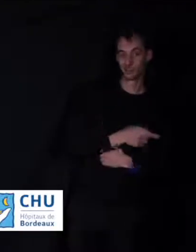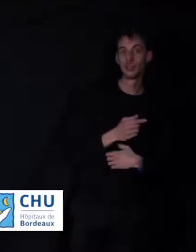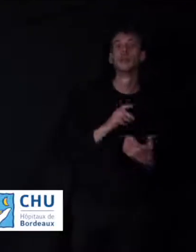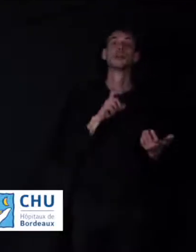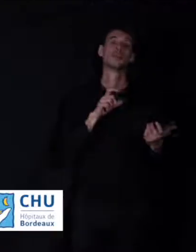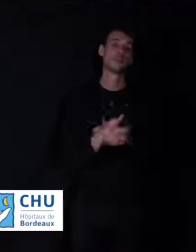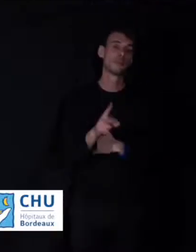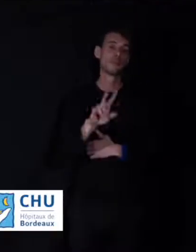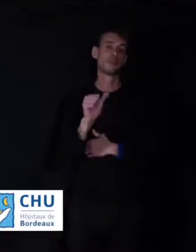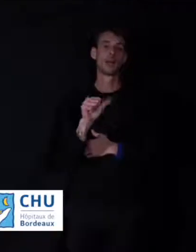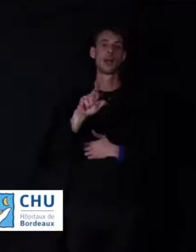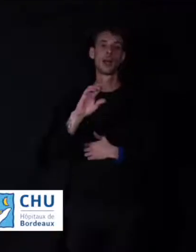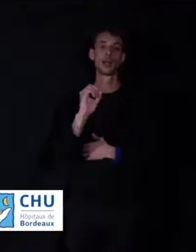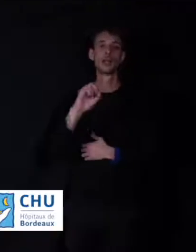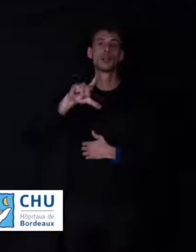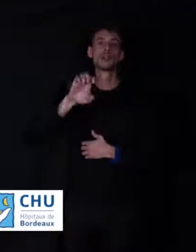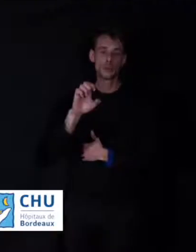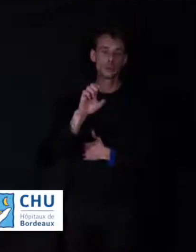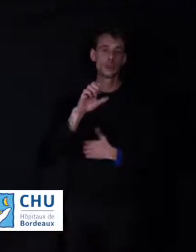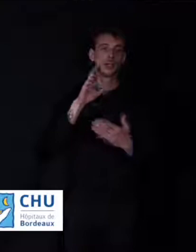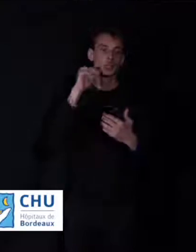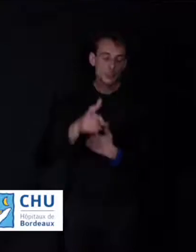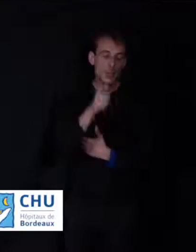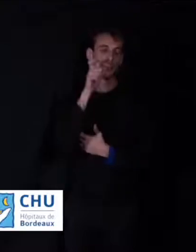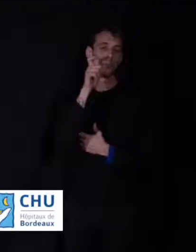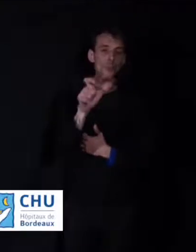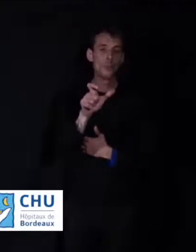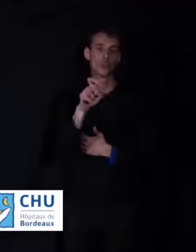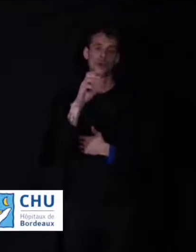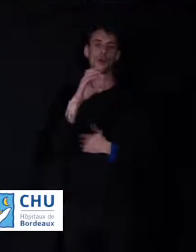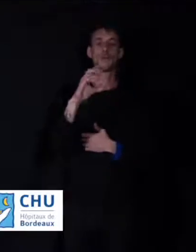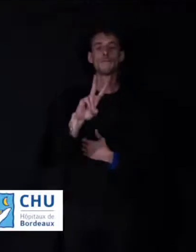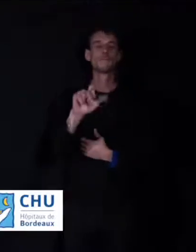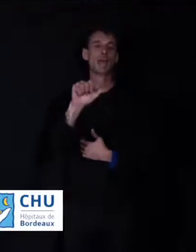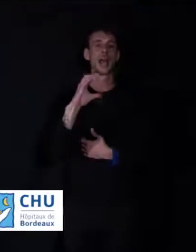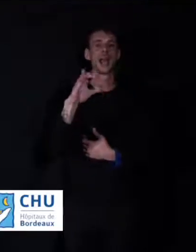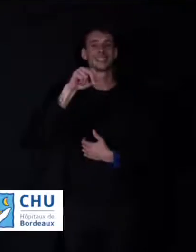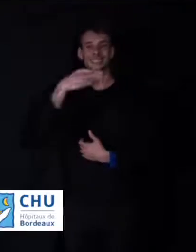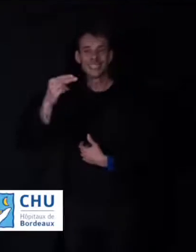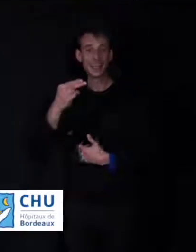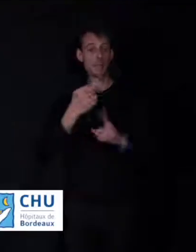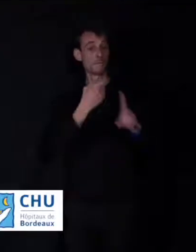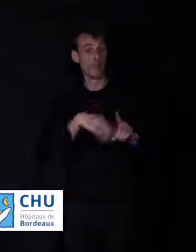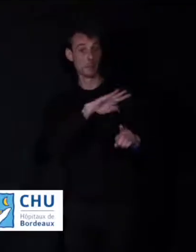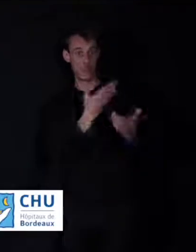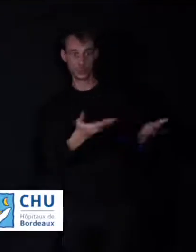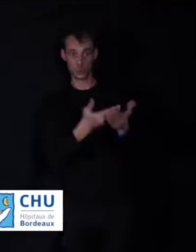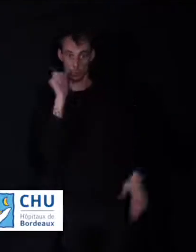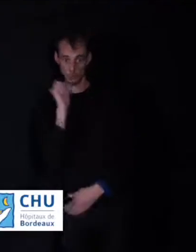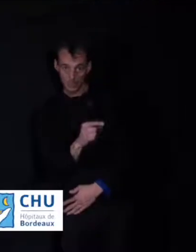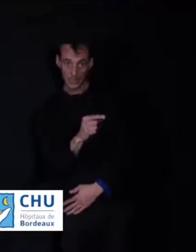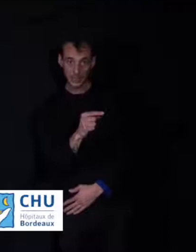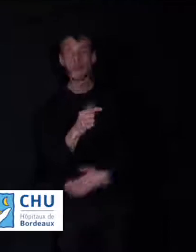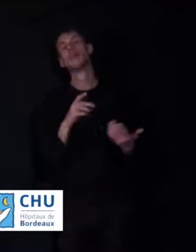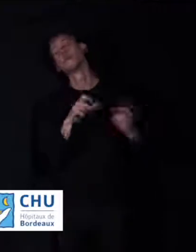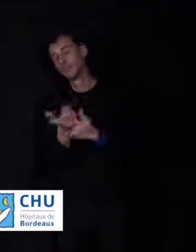déduit vaccine, qui est l'agent qui sert à la vaccination, et le mot, justement, vaccin. Et il remarque que cette variole